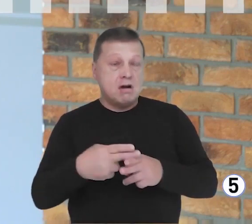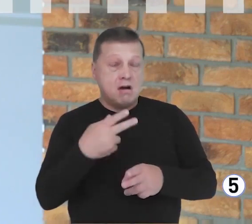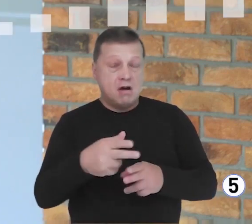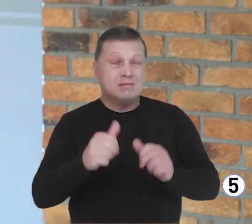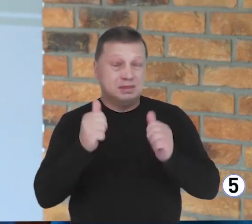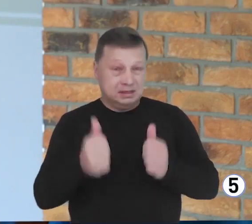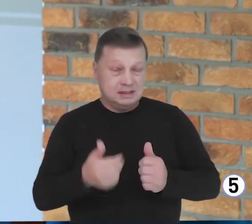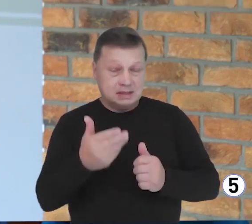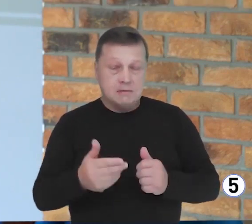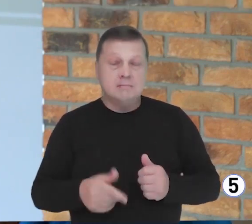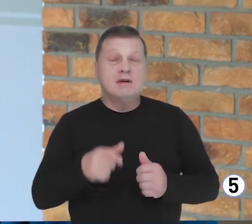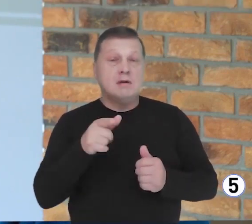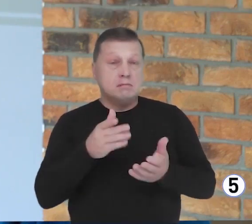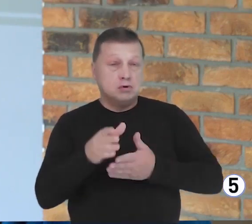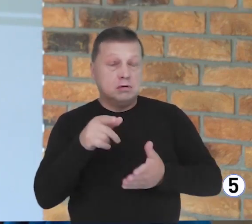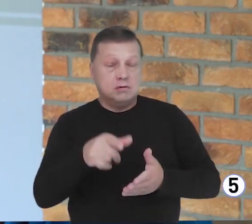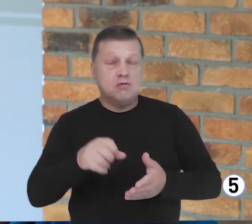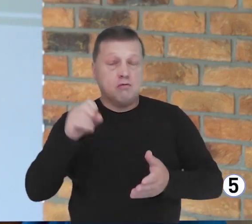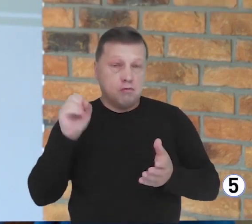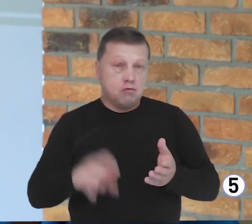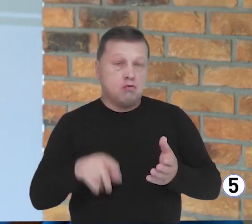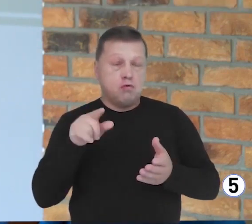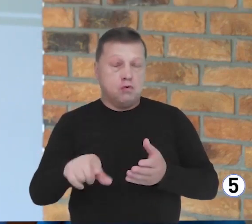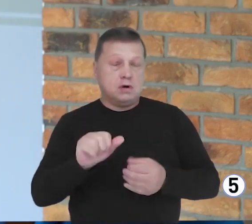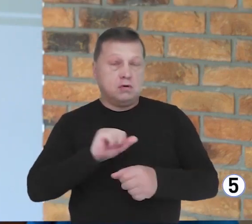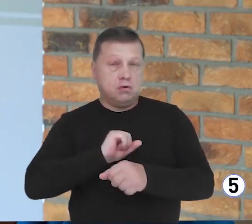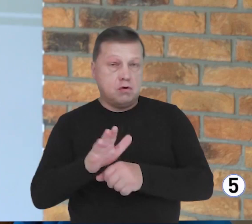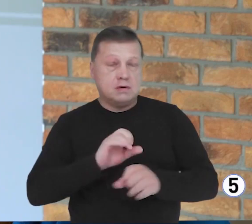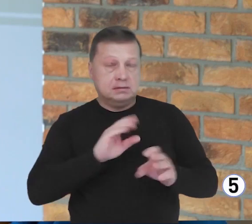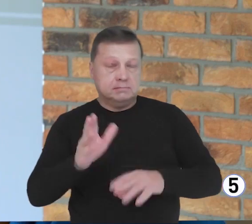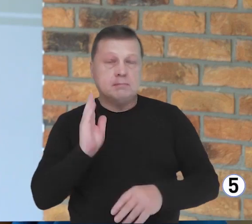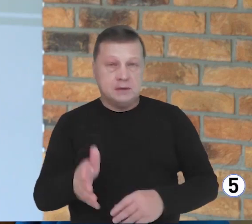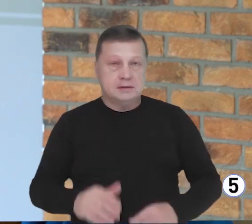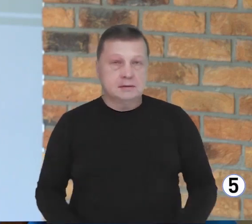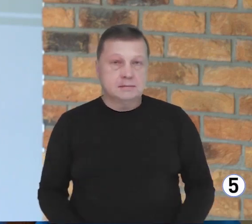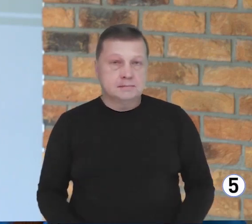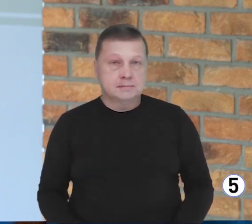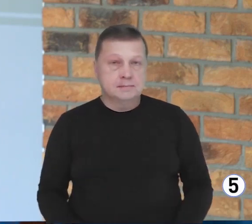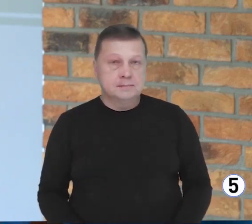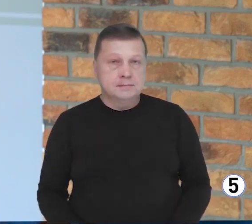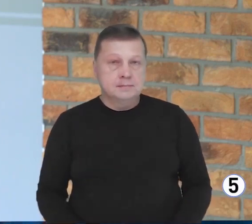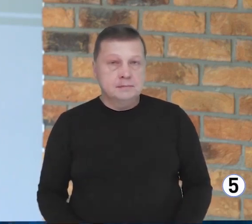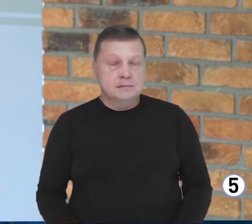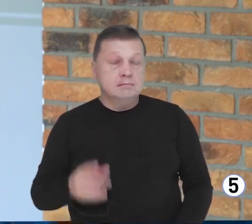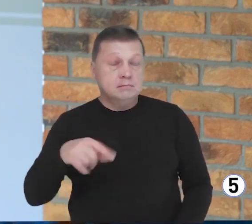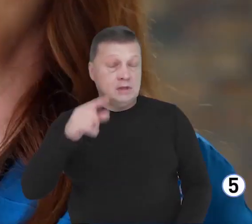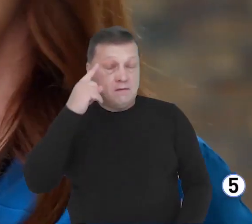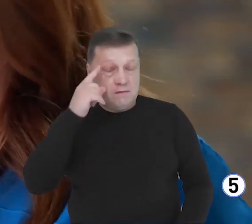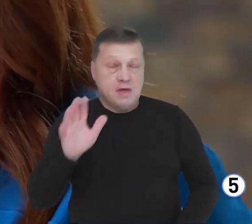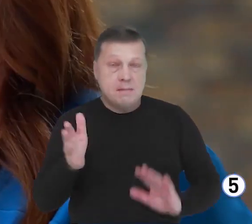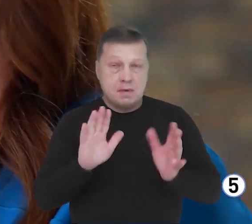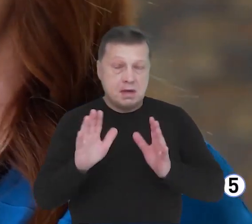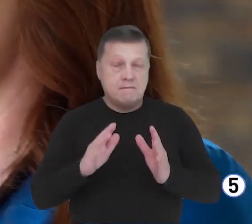jest to jedna z tych chorób przewlekłych, które znacznie pogarsza przebieg zakażenia wirusem SARS-CoV-2.